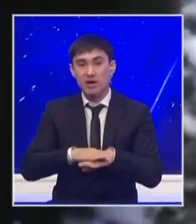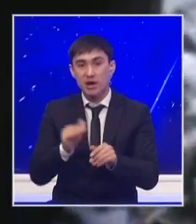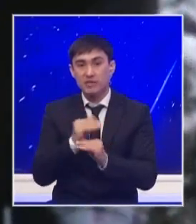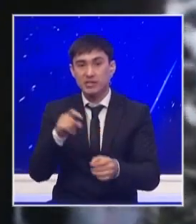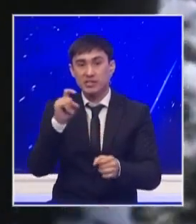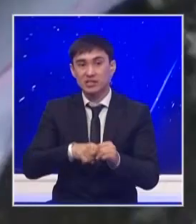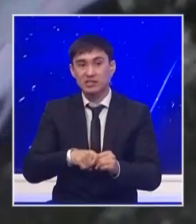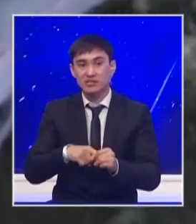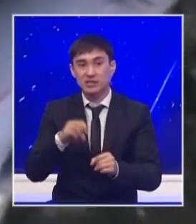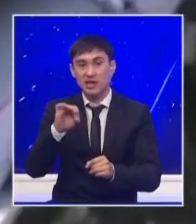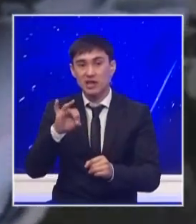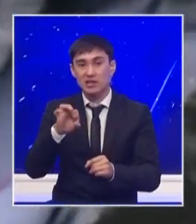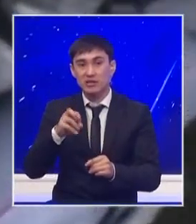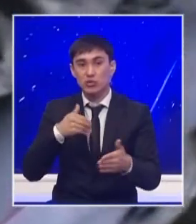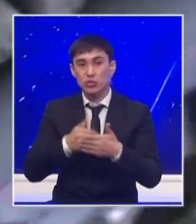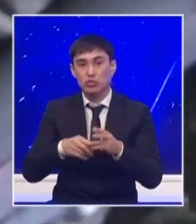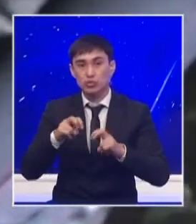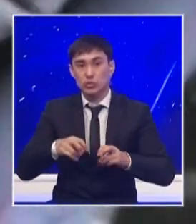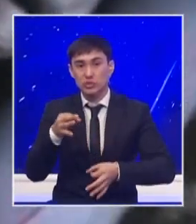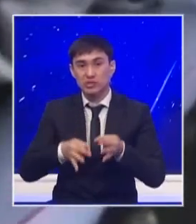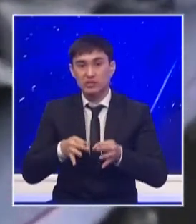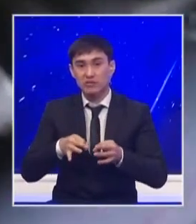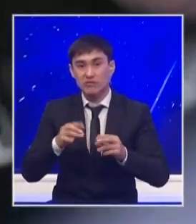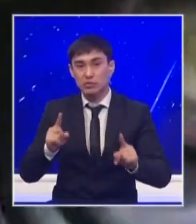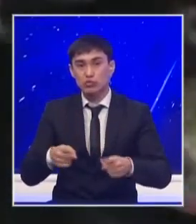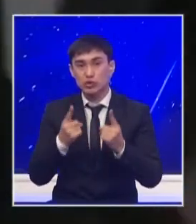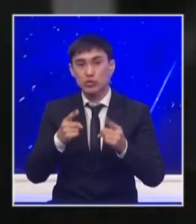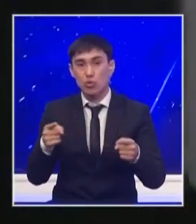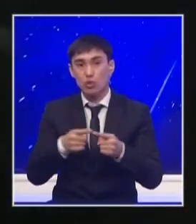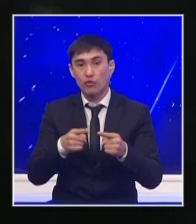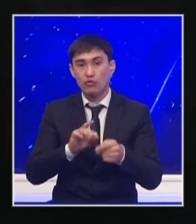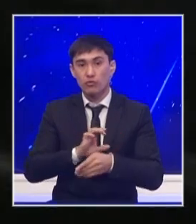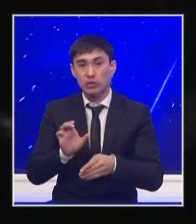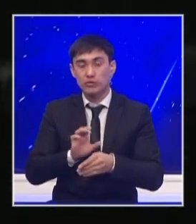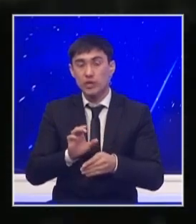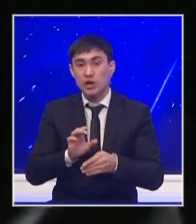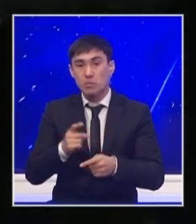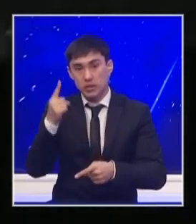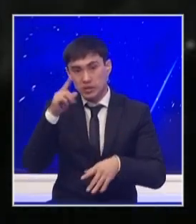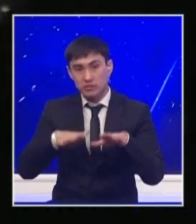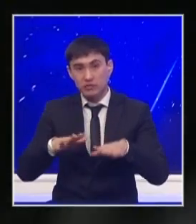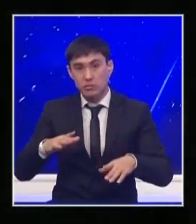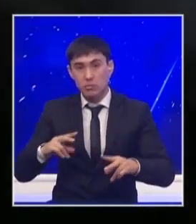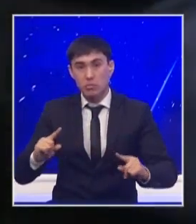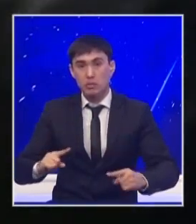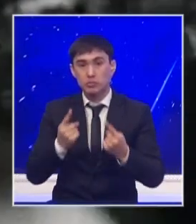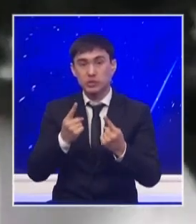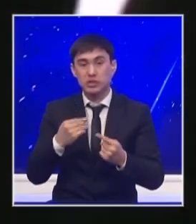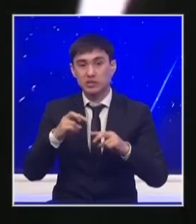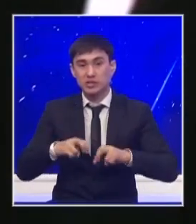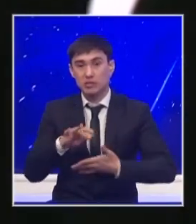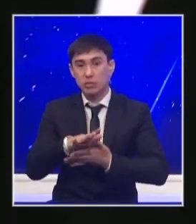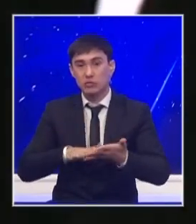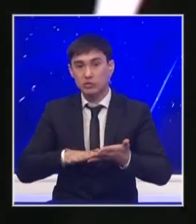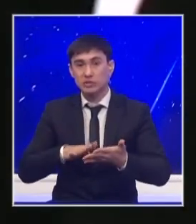официально зарегистрирован в Едином реестре досудебных расследований с возбуждением уголовного производства подозреваемый помещен под стражу расследования